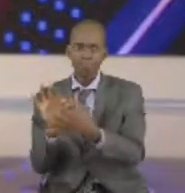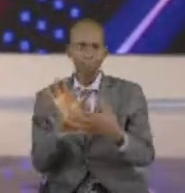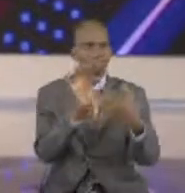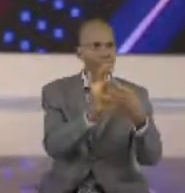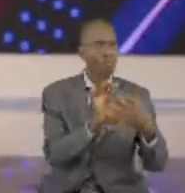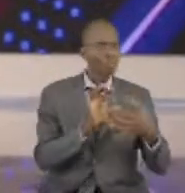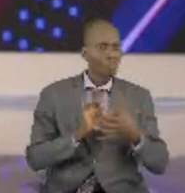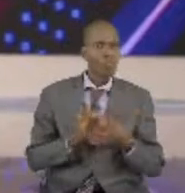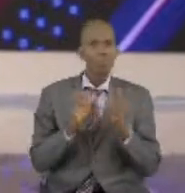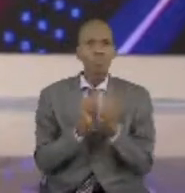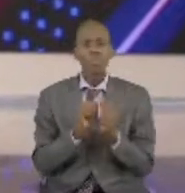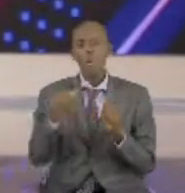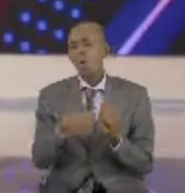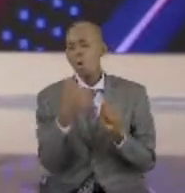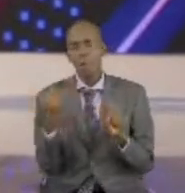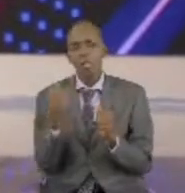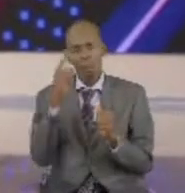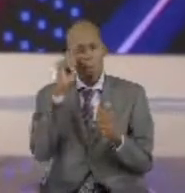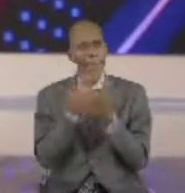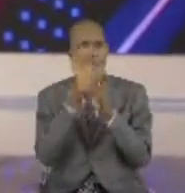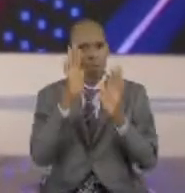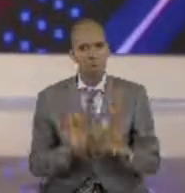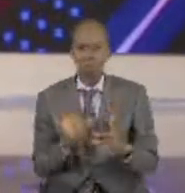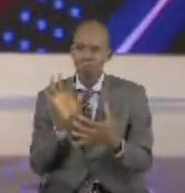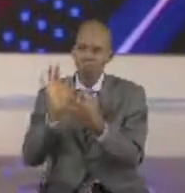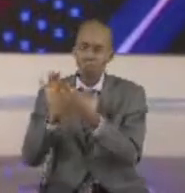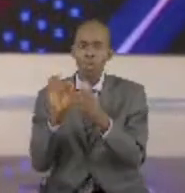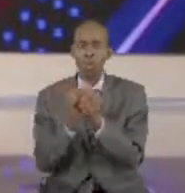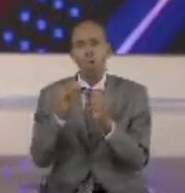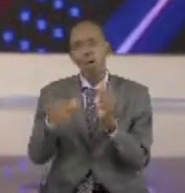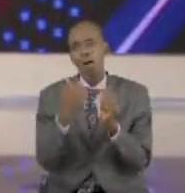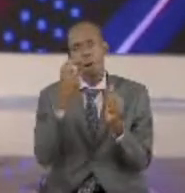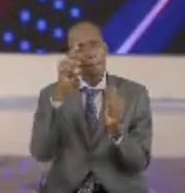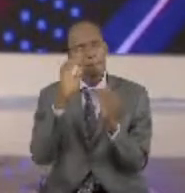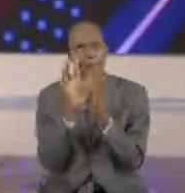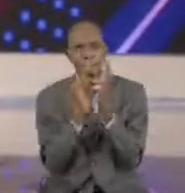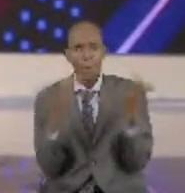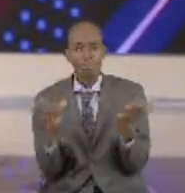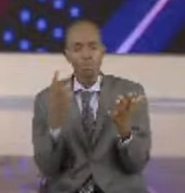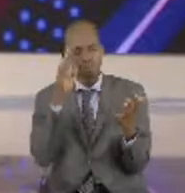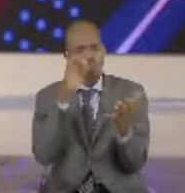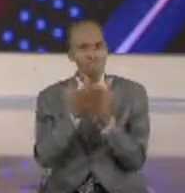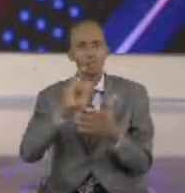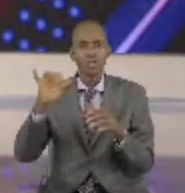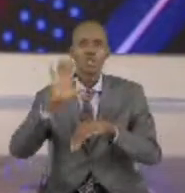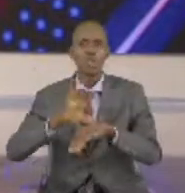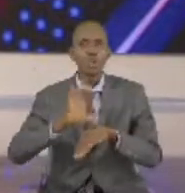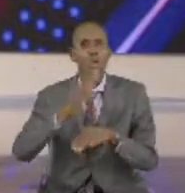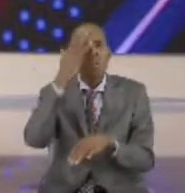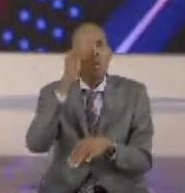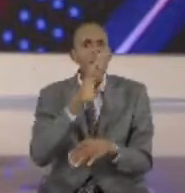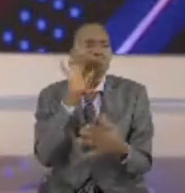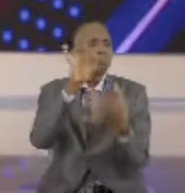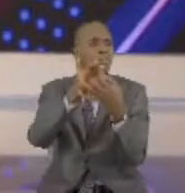connecter avec des croyants qui croient à la parole de dieu à la bible et l'église qui croient à la bible est ce que vous êtes connecté à une